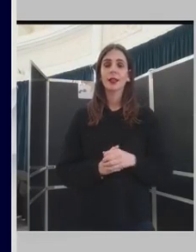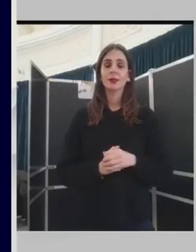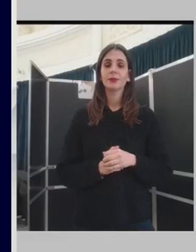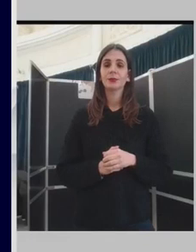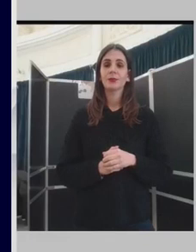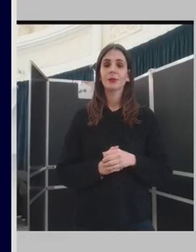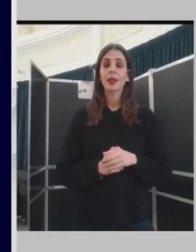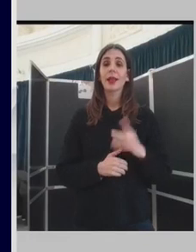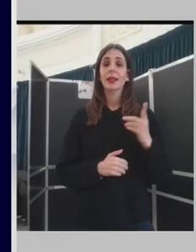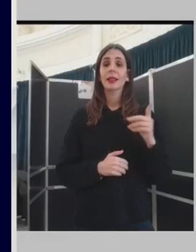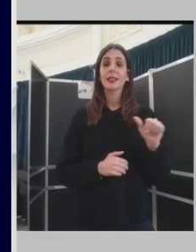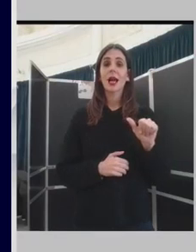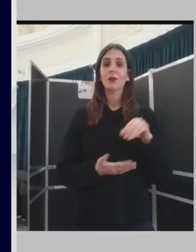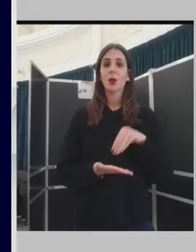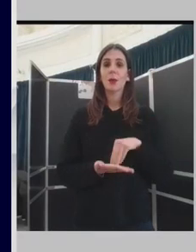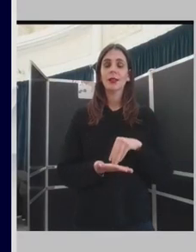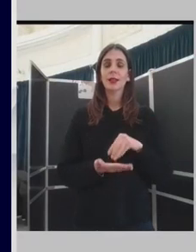Di Salvo,